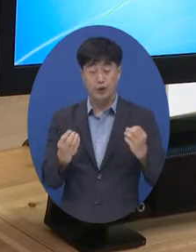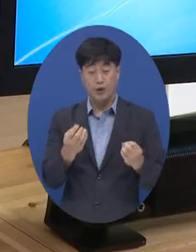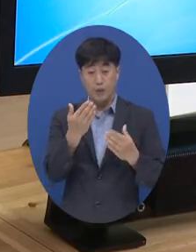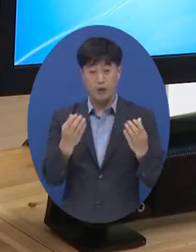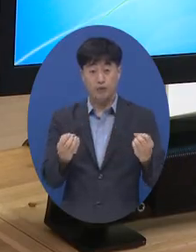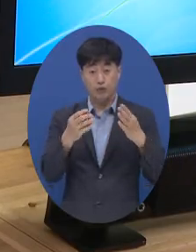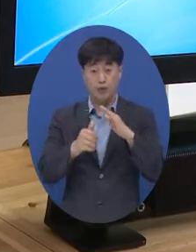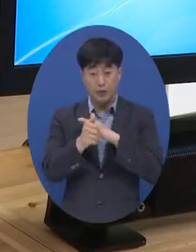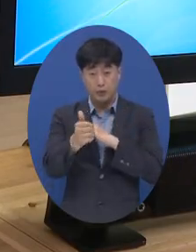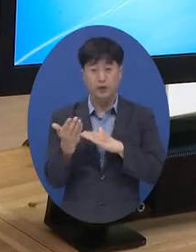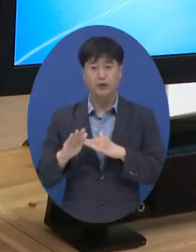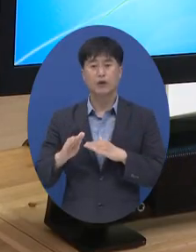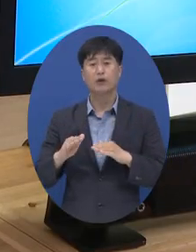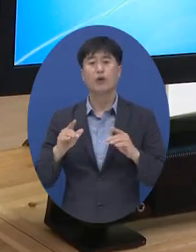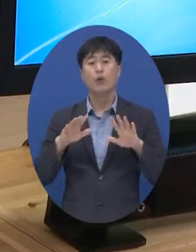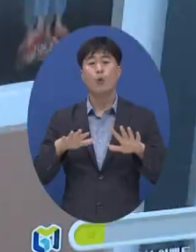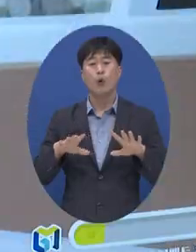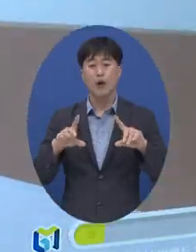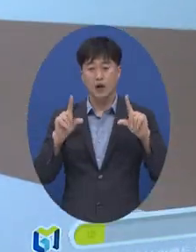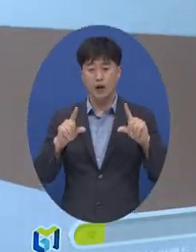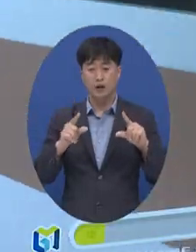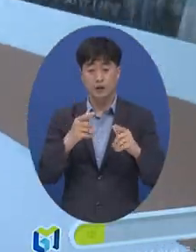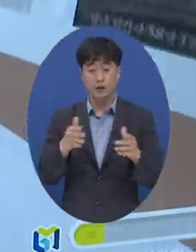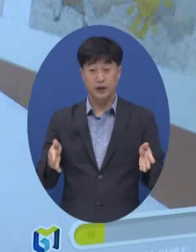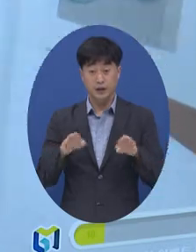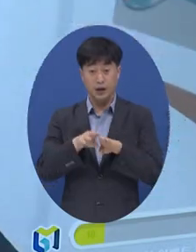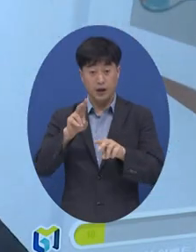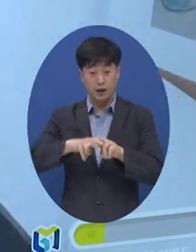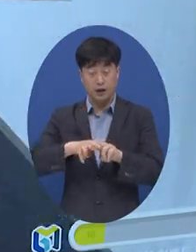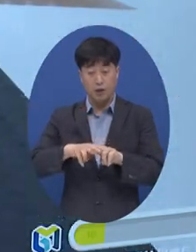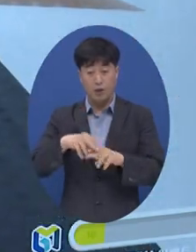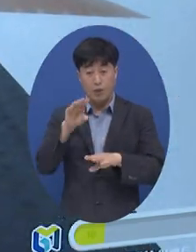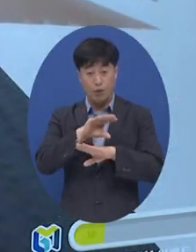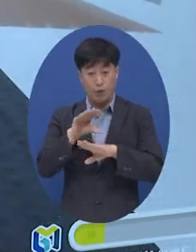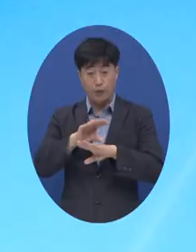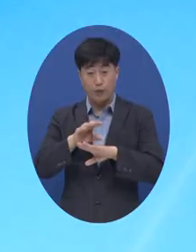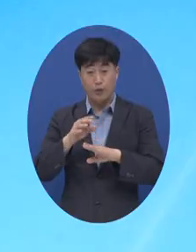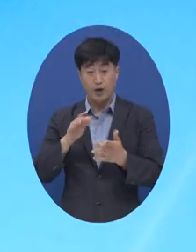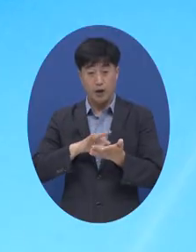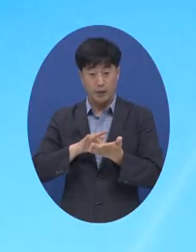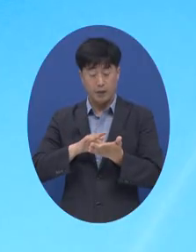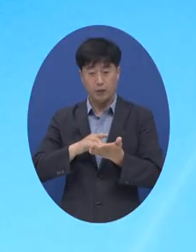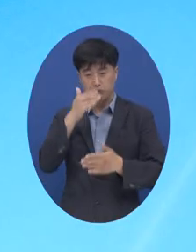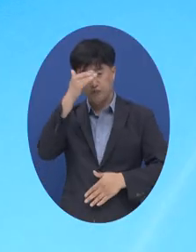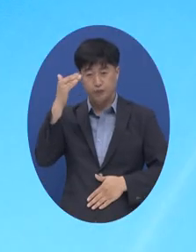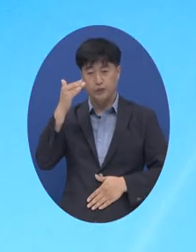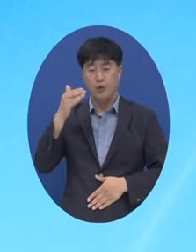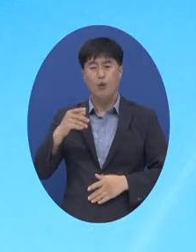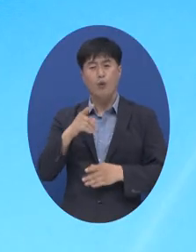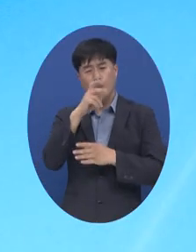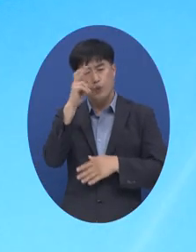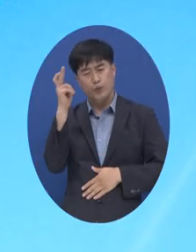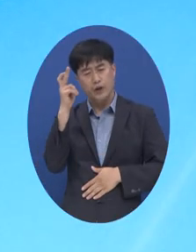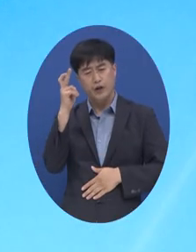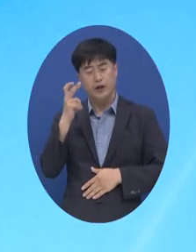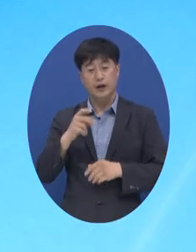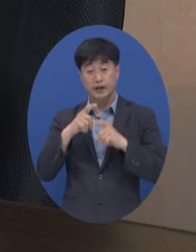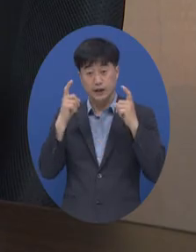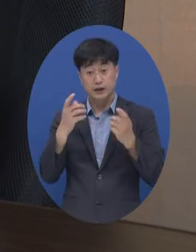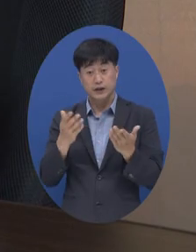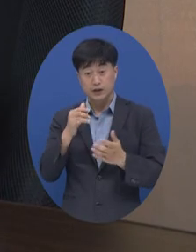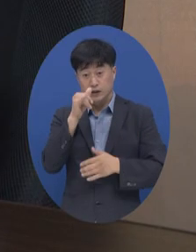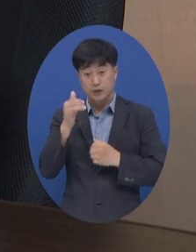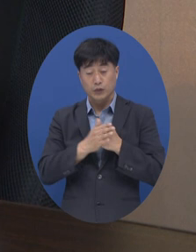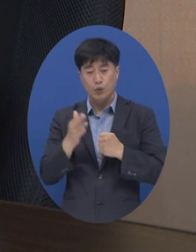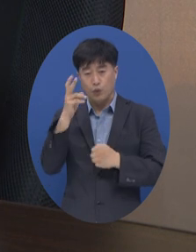갔었지만 오랜 책상에 앉아 컴퓨터 와 휴대폰으로 관람을 합니다 o 개인 일정 있어 오전에 미리 온라인으로